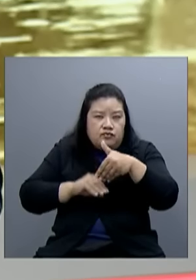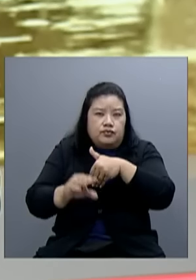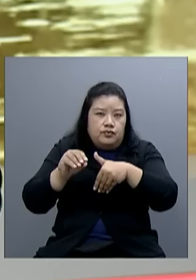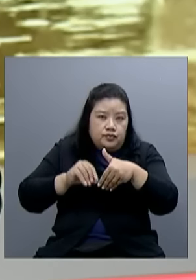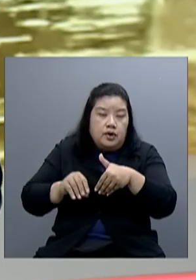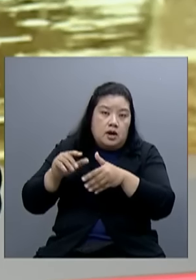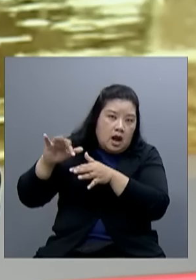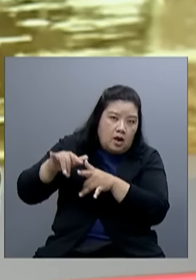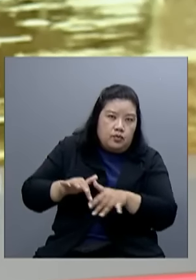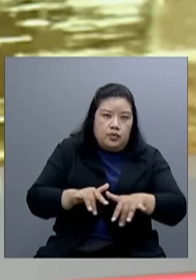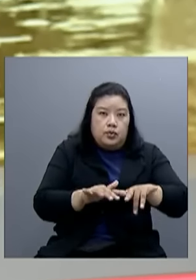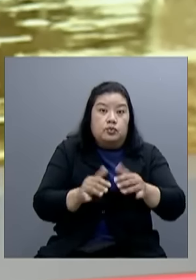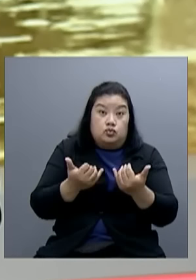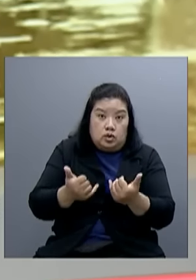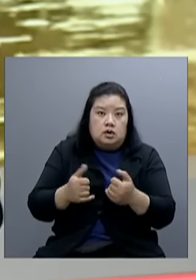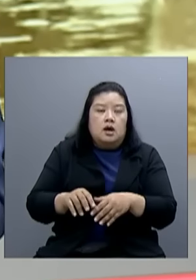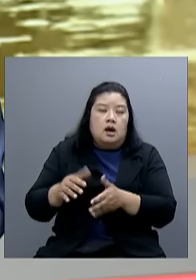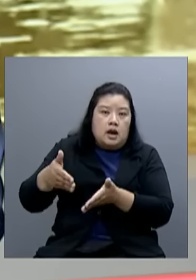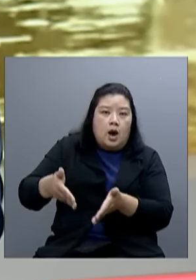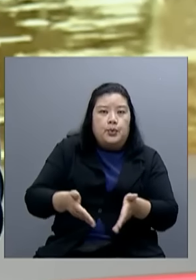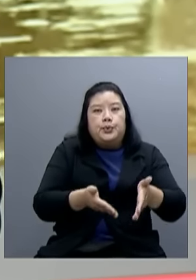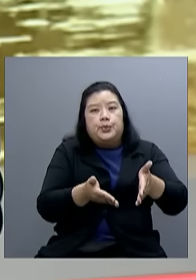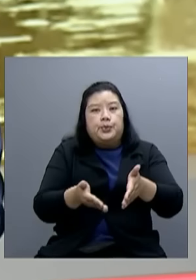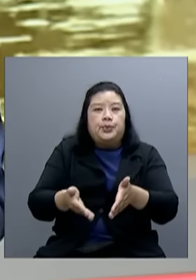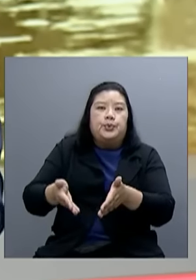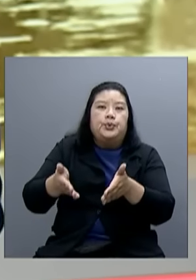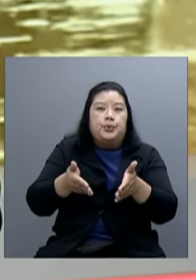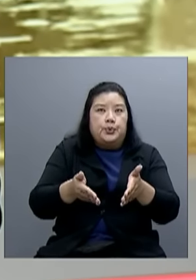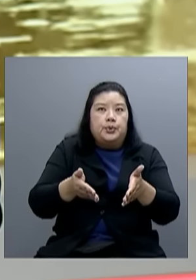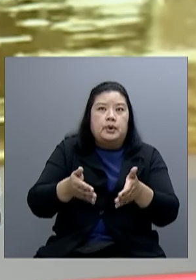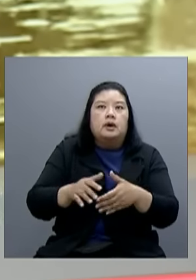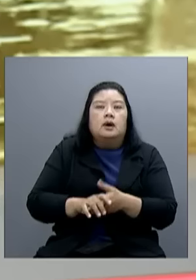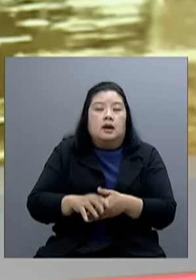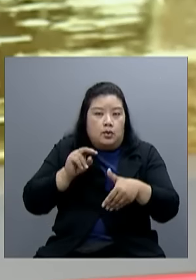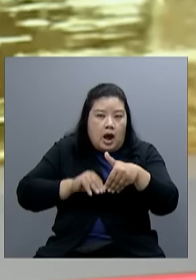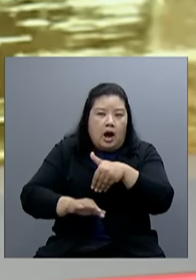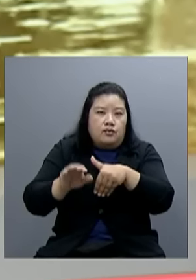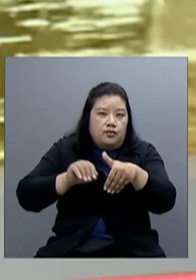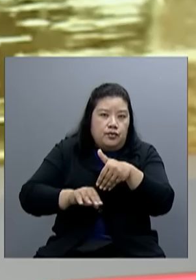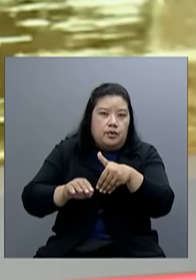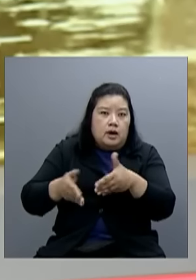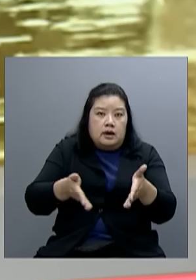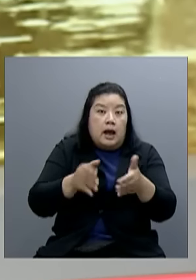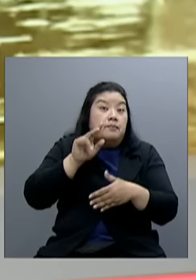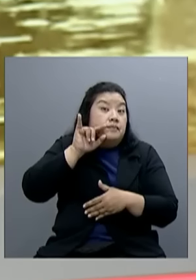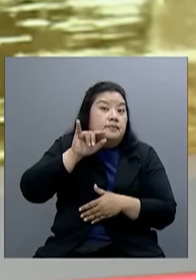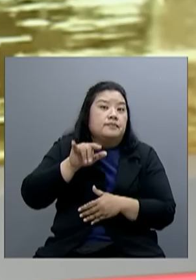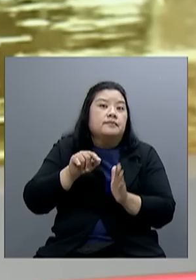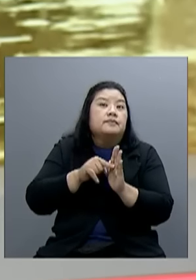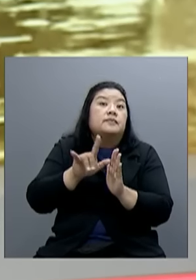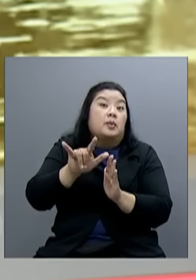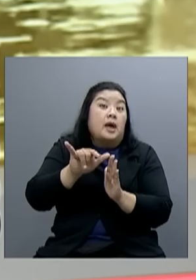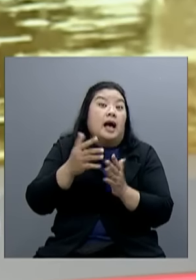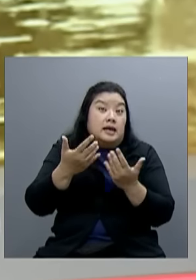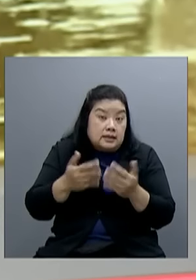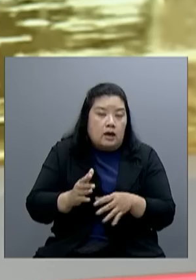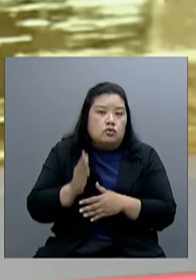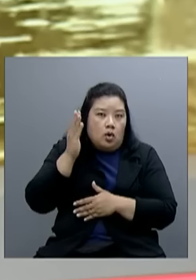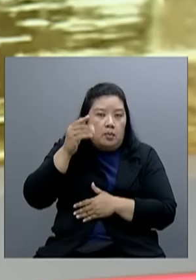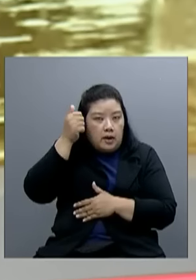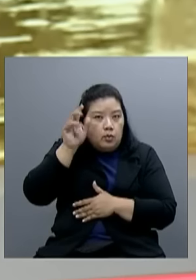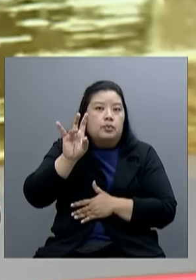น้ำสูงสุดเนี่ยกำลังเคลื่อนตัวผ่านตัวเขื่อนเจ้าพระยา ค่ะ นะครับแล้วก็หลังจากนี้ครับสัก1สัปดาห์ก็จะเริ่มเห็นผล